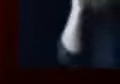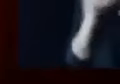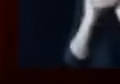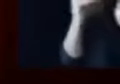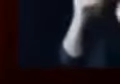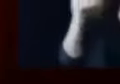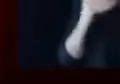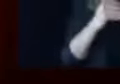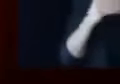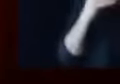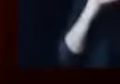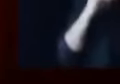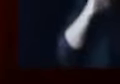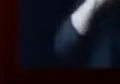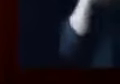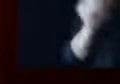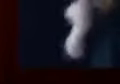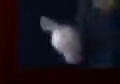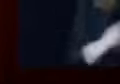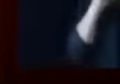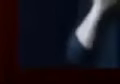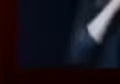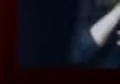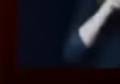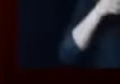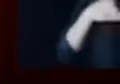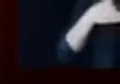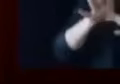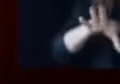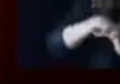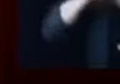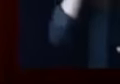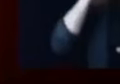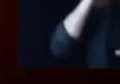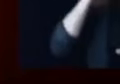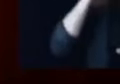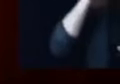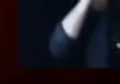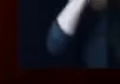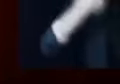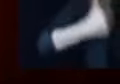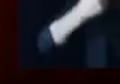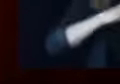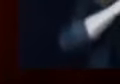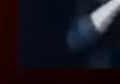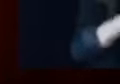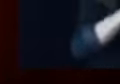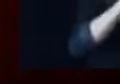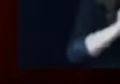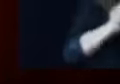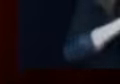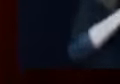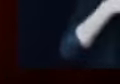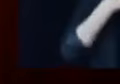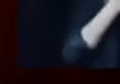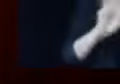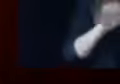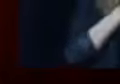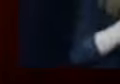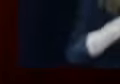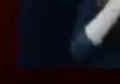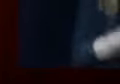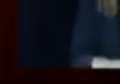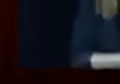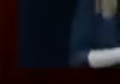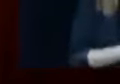rispetto a qualsiasi altra persona per bene che rispetta le regole. Perché mi sono chiesta con un'interrogazione che fine avessero